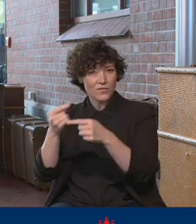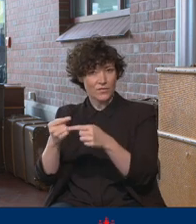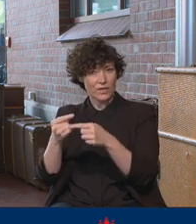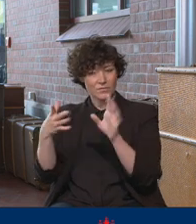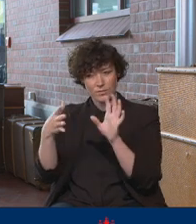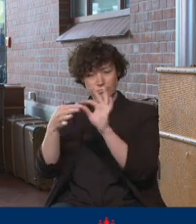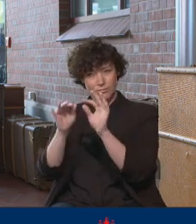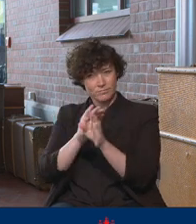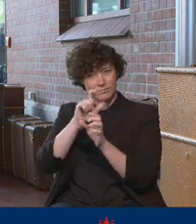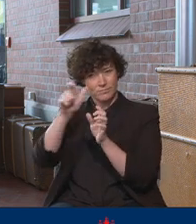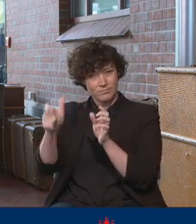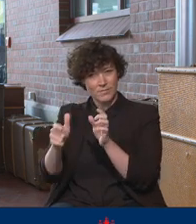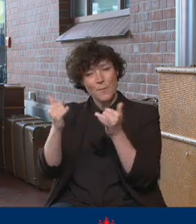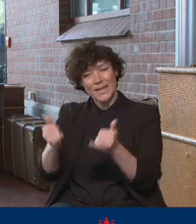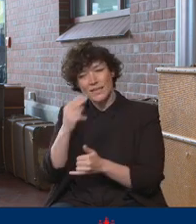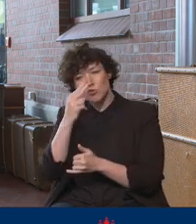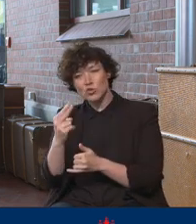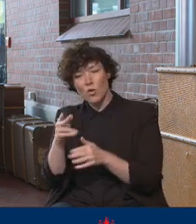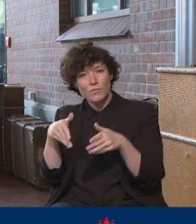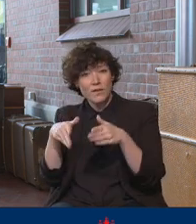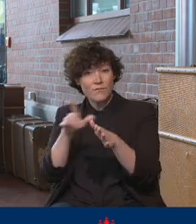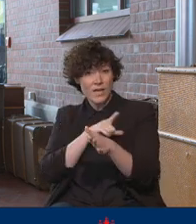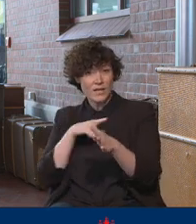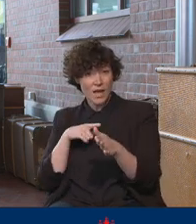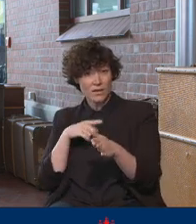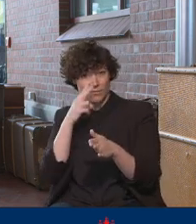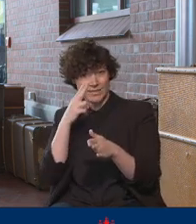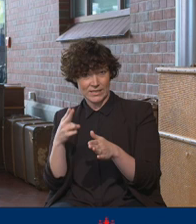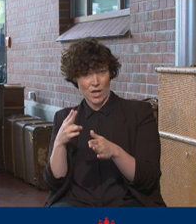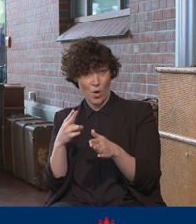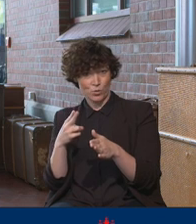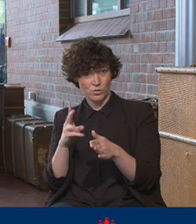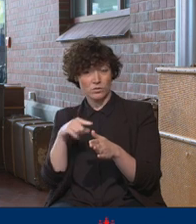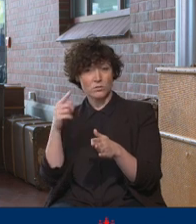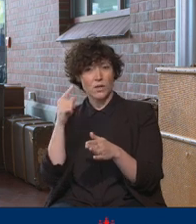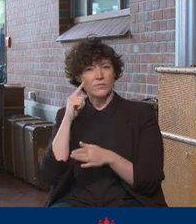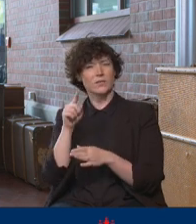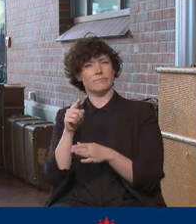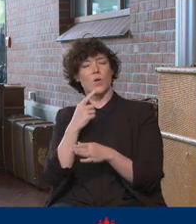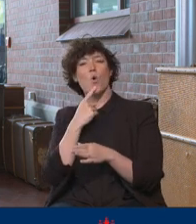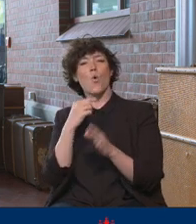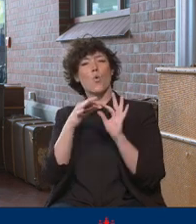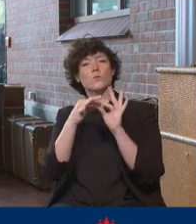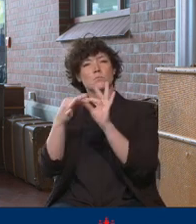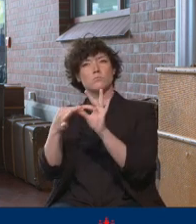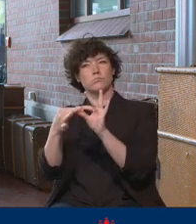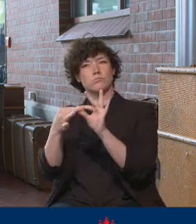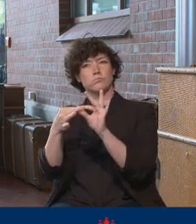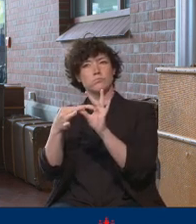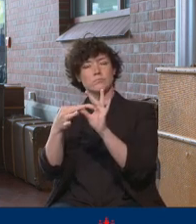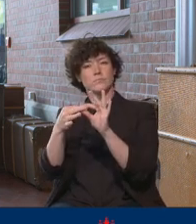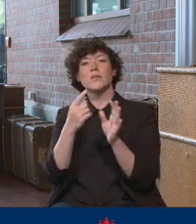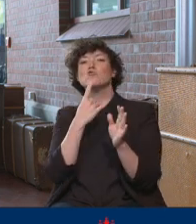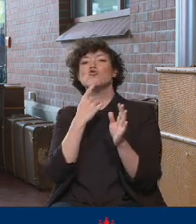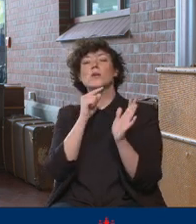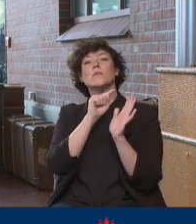wegebeziehungen die b gelängen anguckt dann merkt man dass diese rote beziehung die jetzt gestrichelt